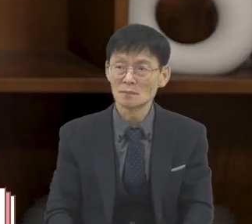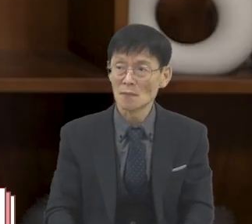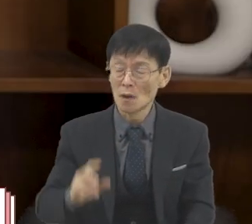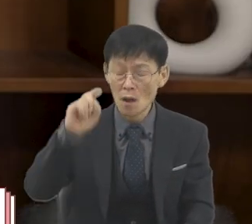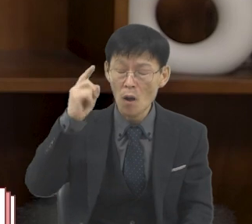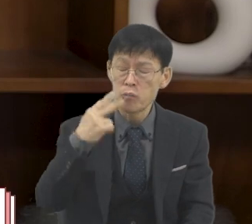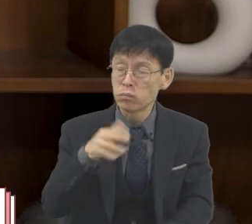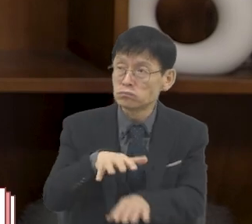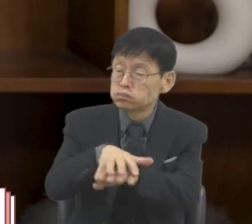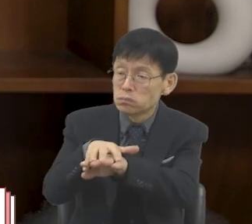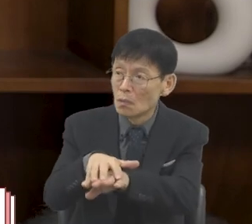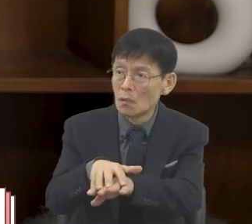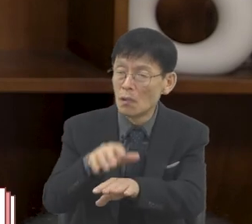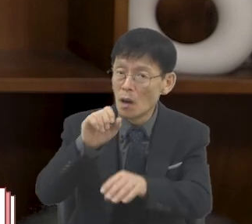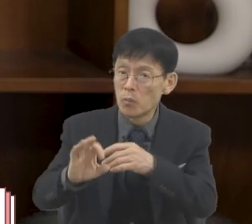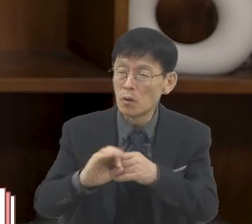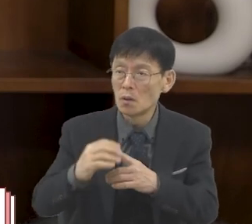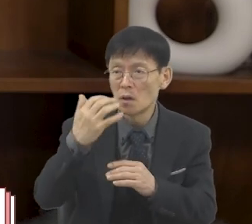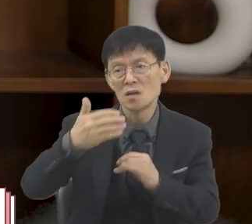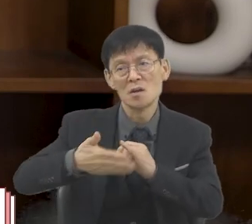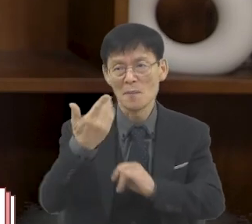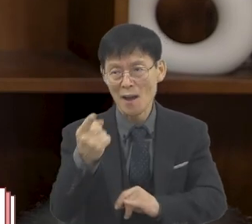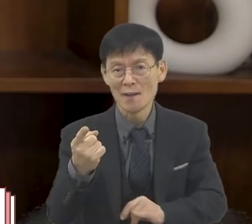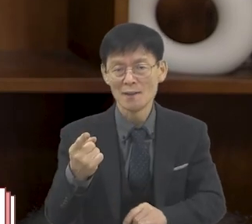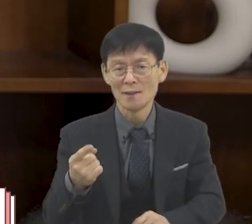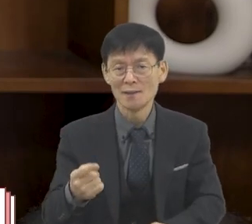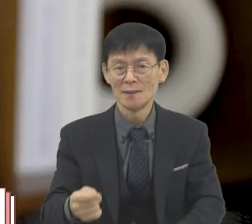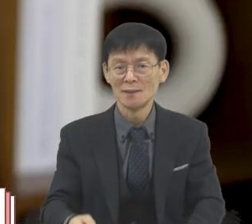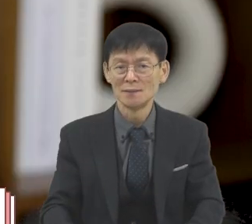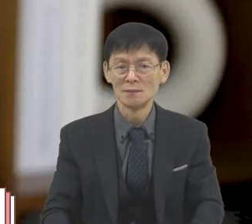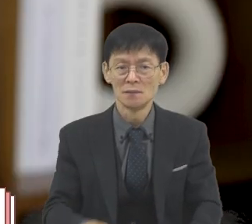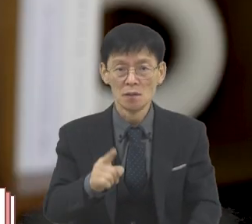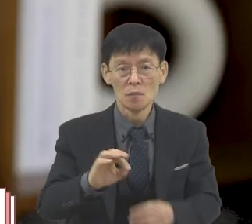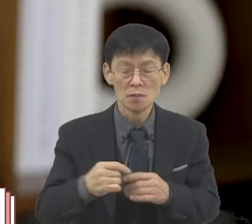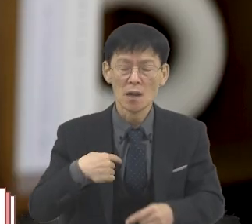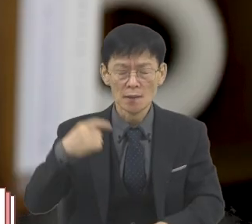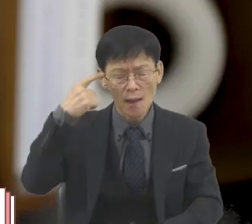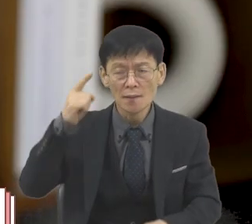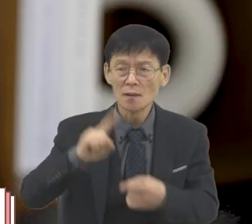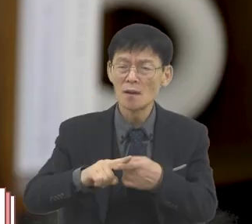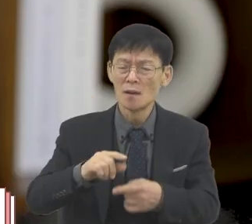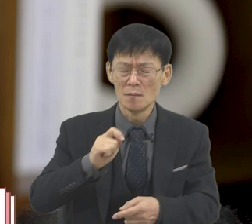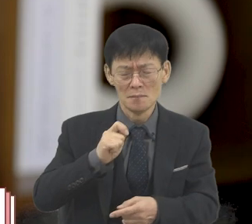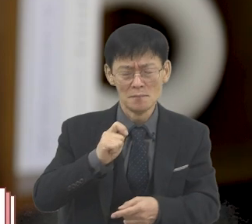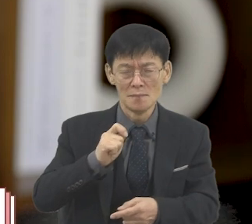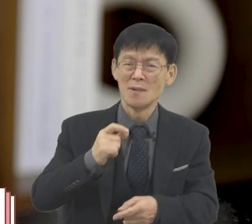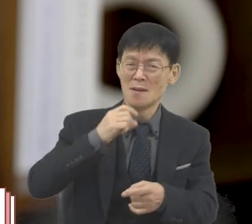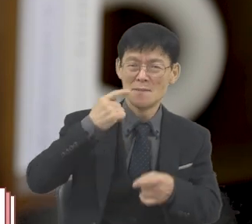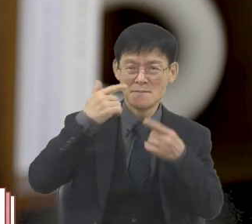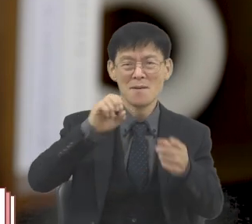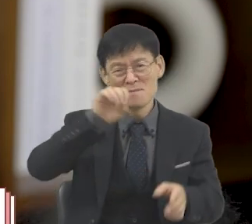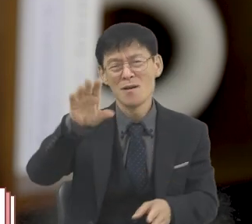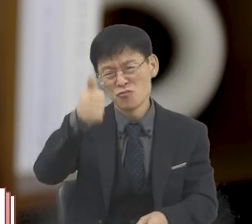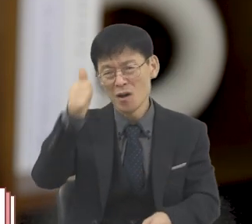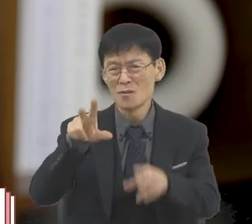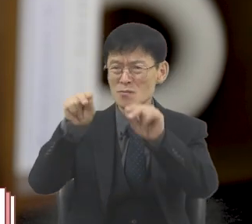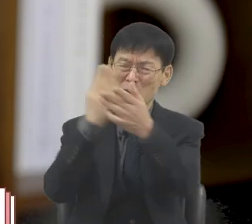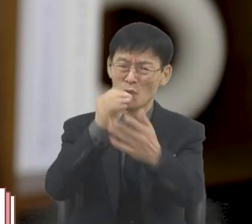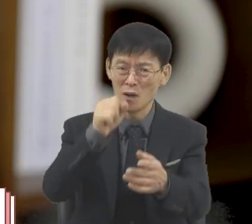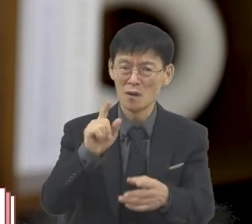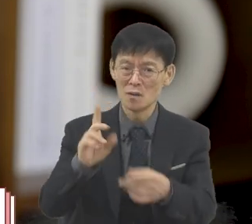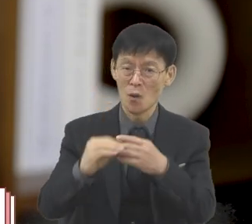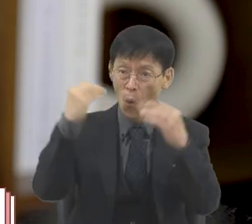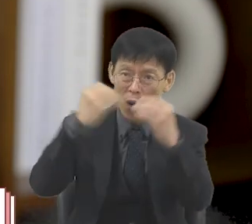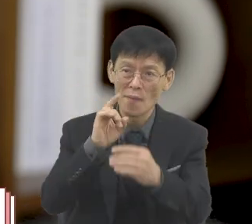상대가 별 생각 없이 한 행동도 성희롱이 될 수 있습니다. 저럴 때도 자기 생각을 분명히 말해야 해요.